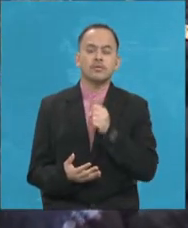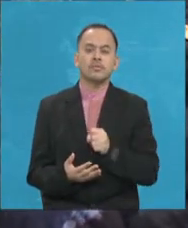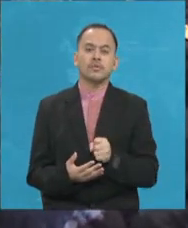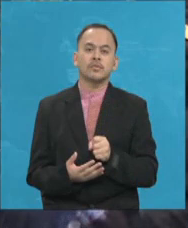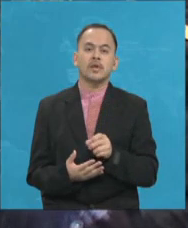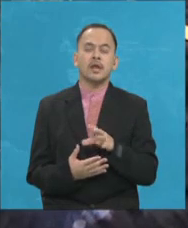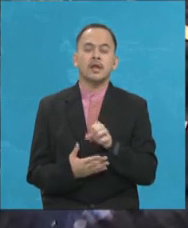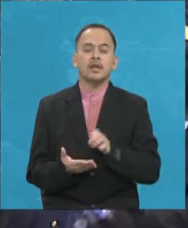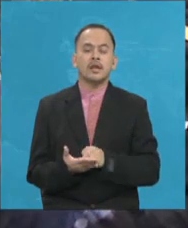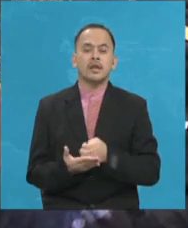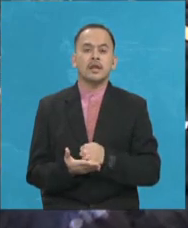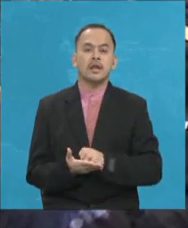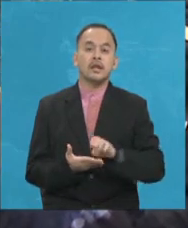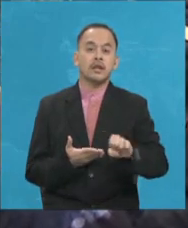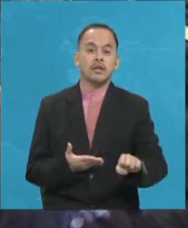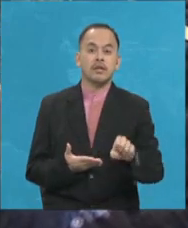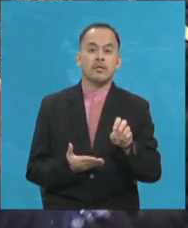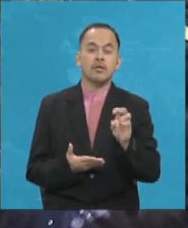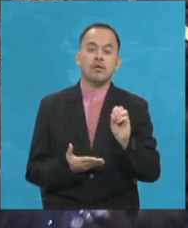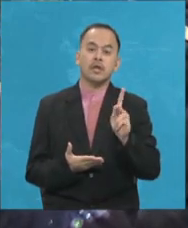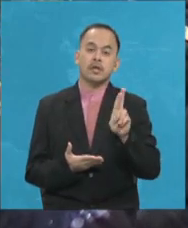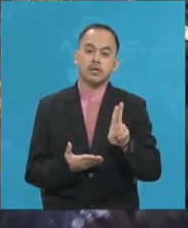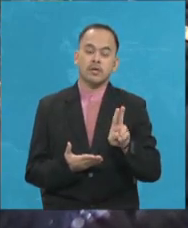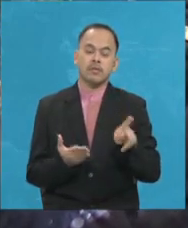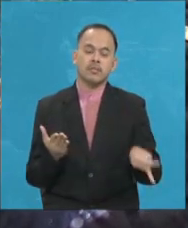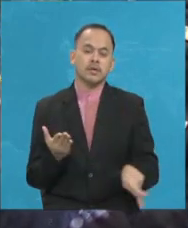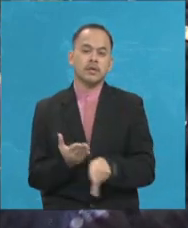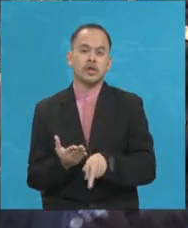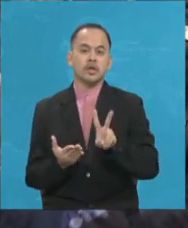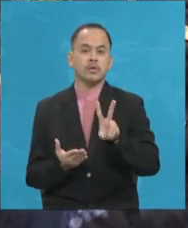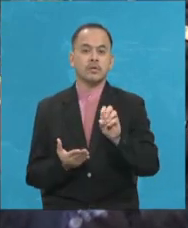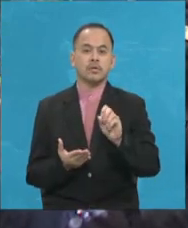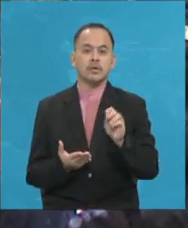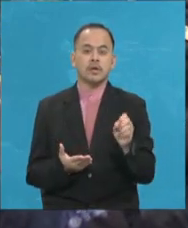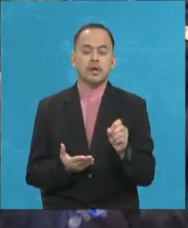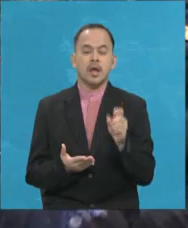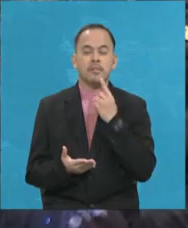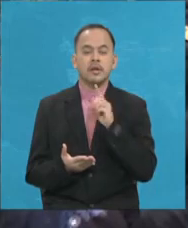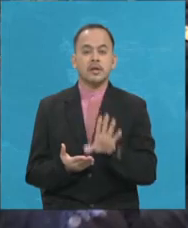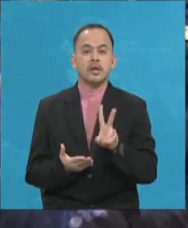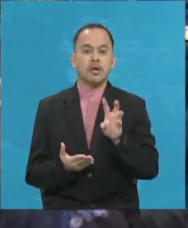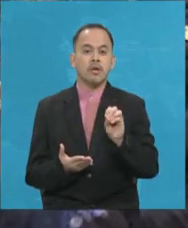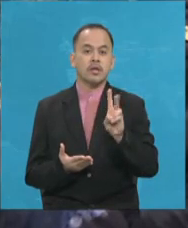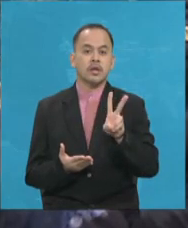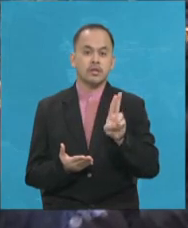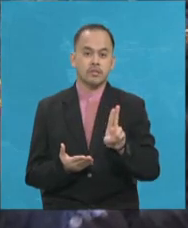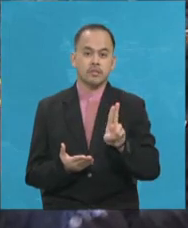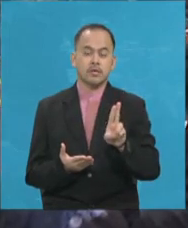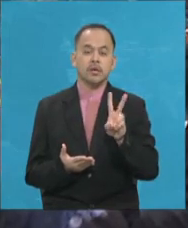Ellen kurang upaya pindahan 2021 dan perintah orang kurang upaya